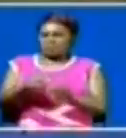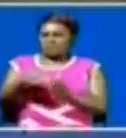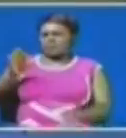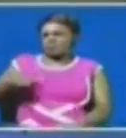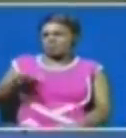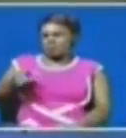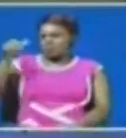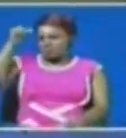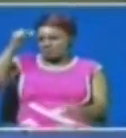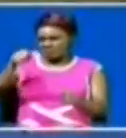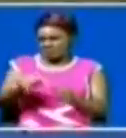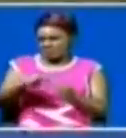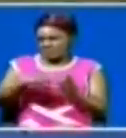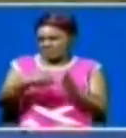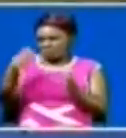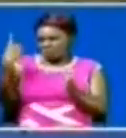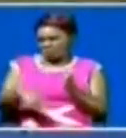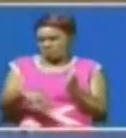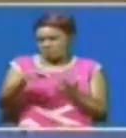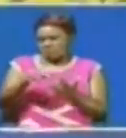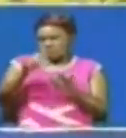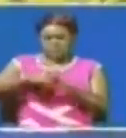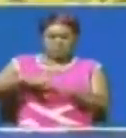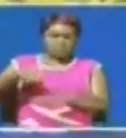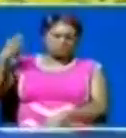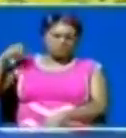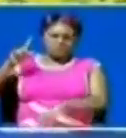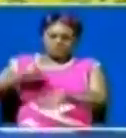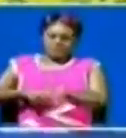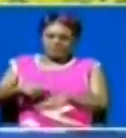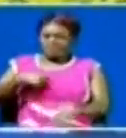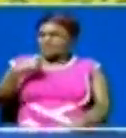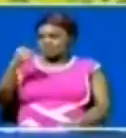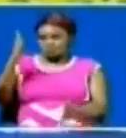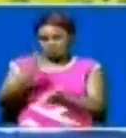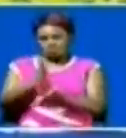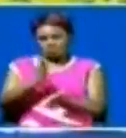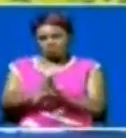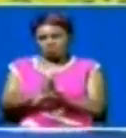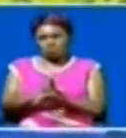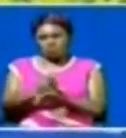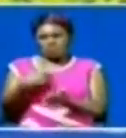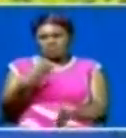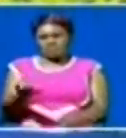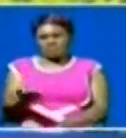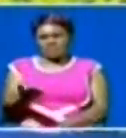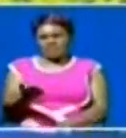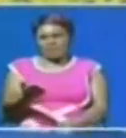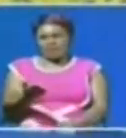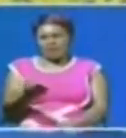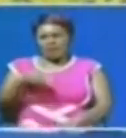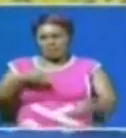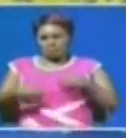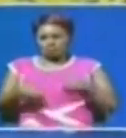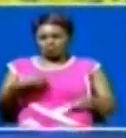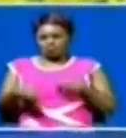wanawake unakumbuka ulikuwa unamaanisha nini hasa wakati ule? Well, nilisema kweli nilikuwa huko Busia, nilikuwa nimeenda kazi